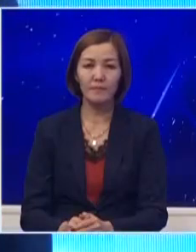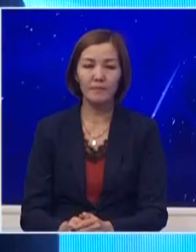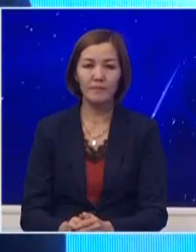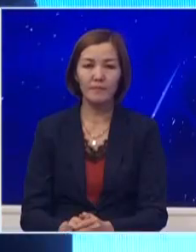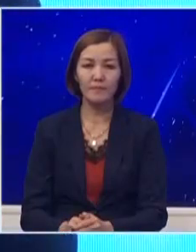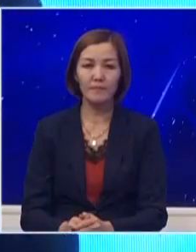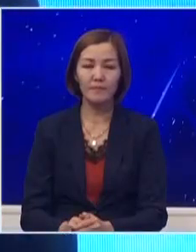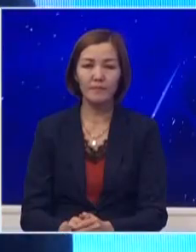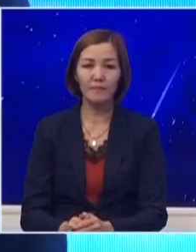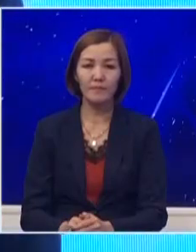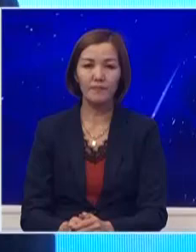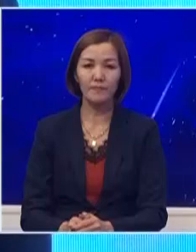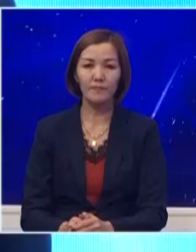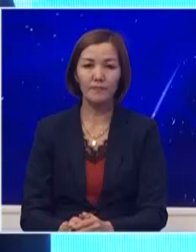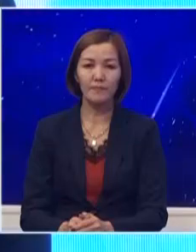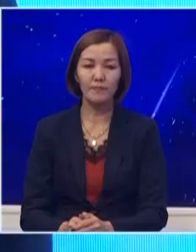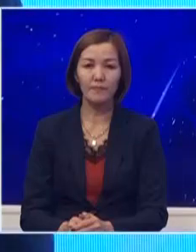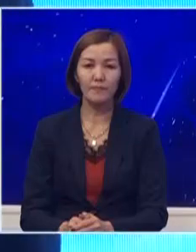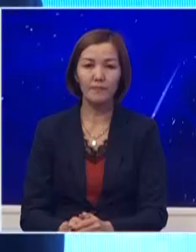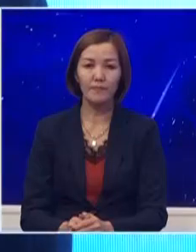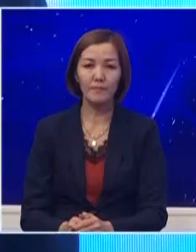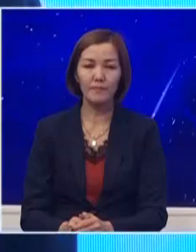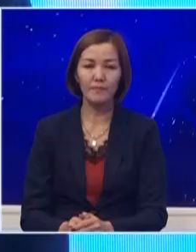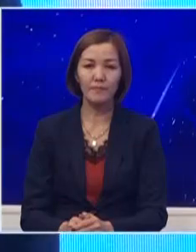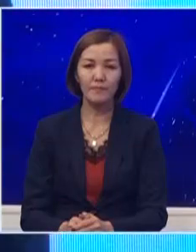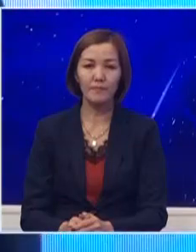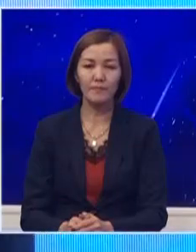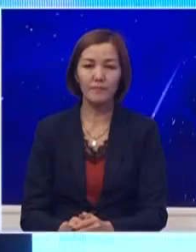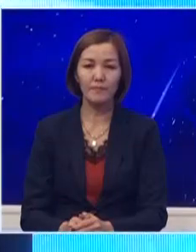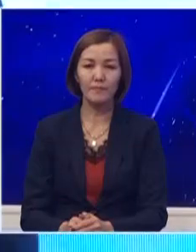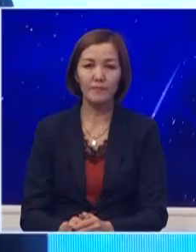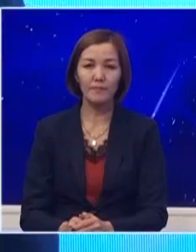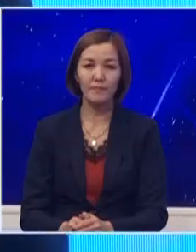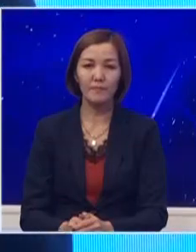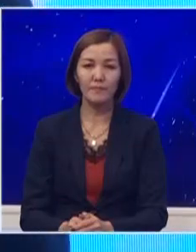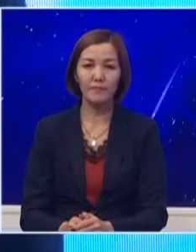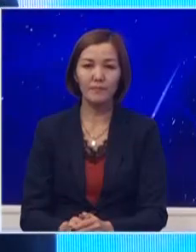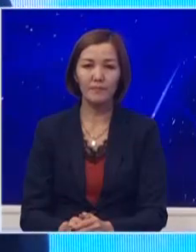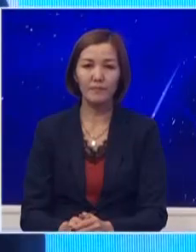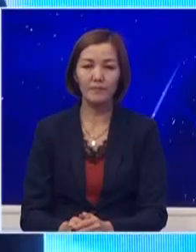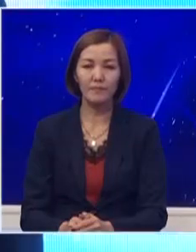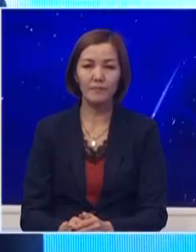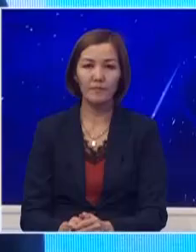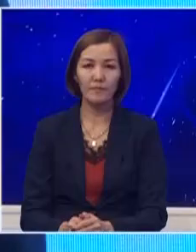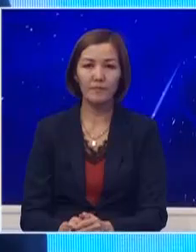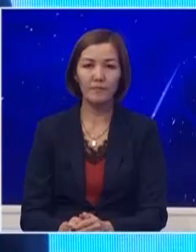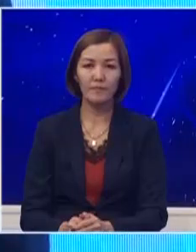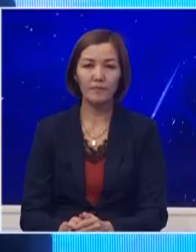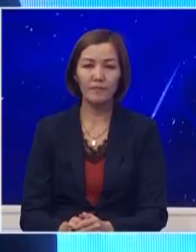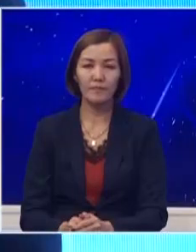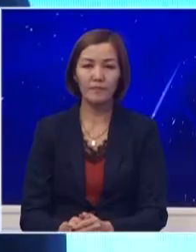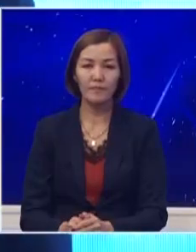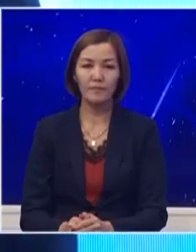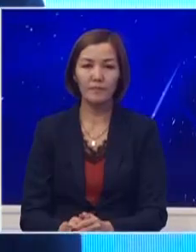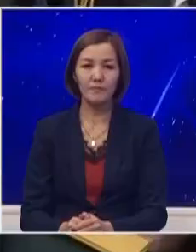Мүмкін қақың бар шығар мақтануға. Алайда асып, тасып, ақтарылма. кімдер болып ал, кімдер болмай жатыр аумалда